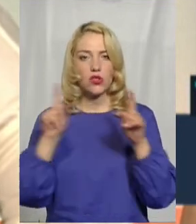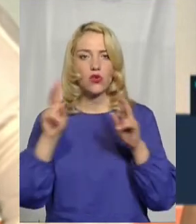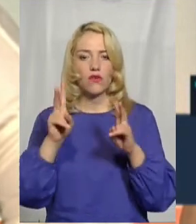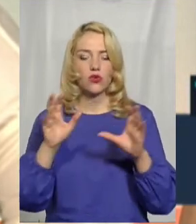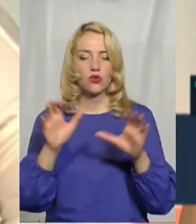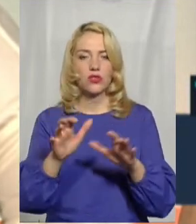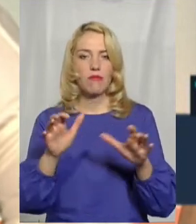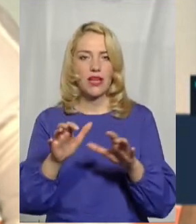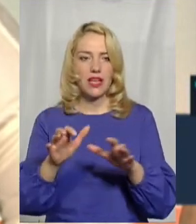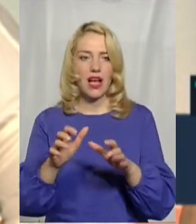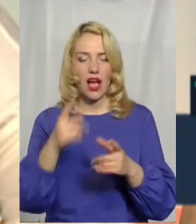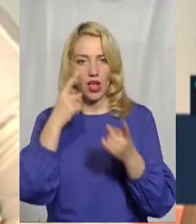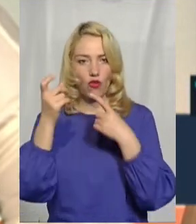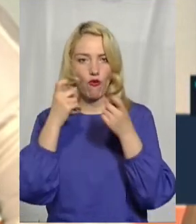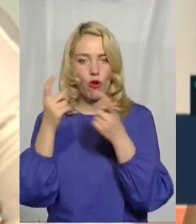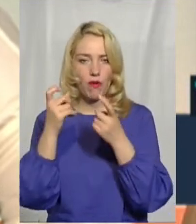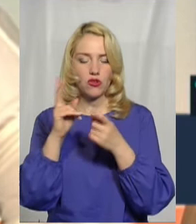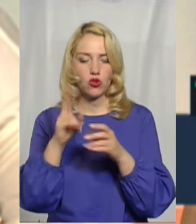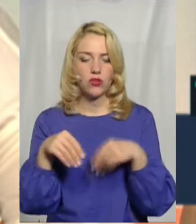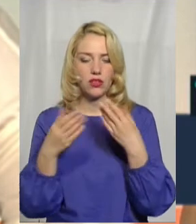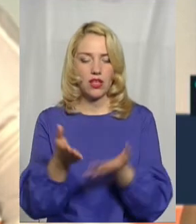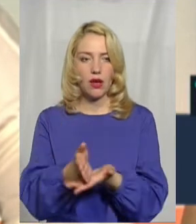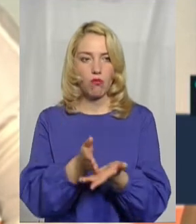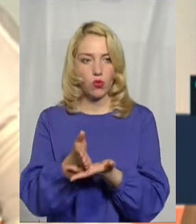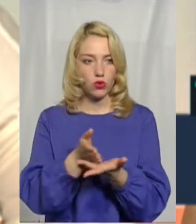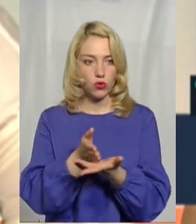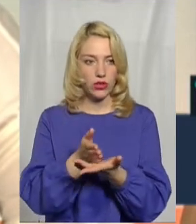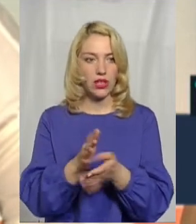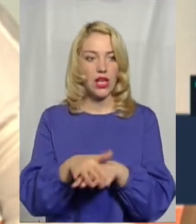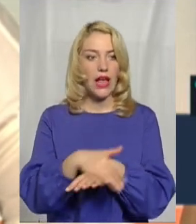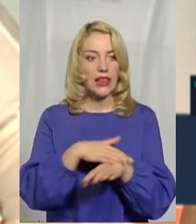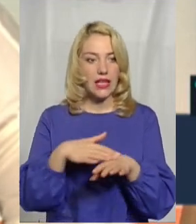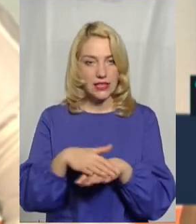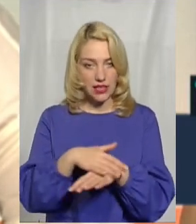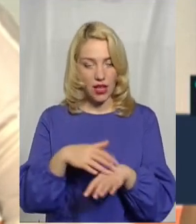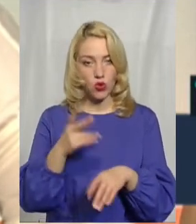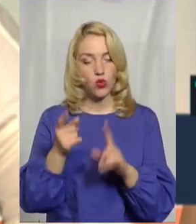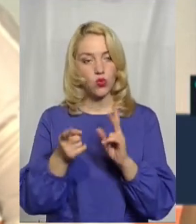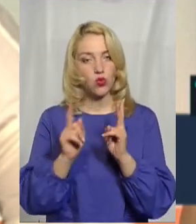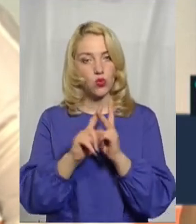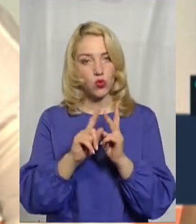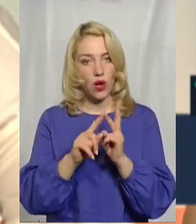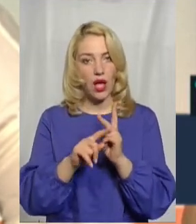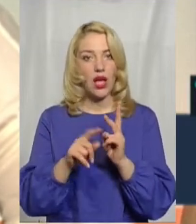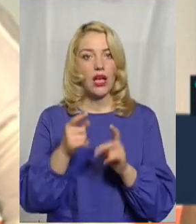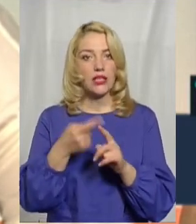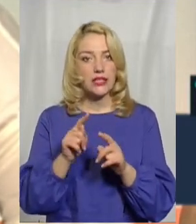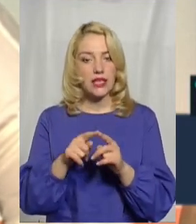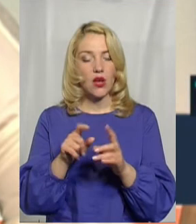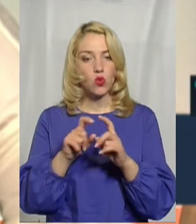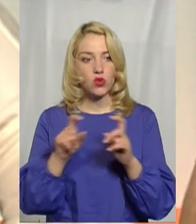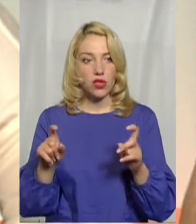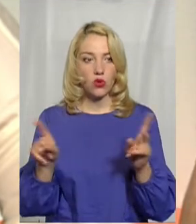зберігає ретроспективну інформацію, яка надає послуги населенню, І друга – це установа,